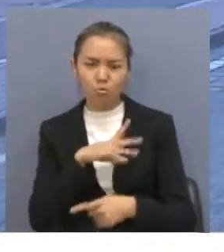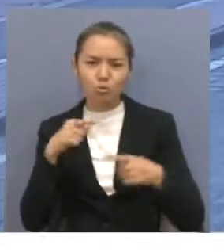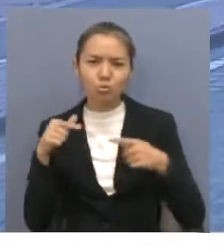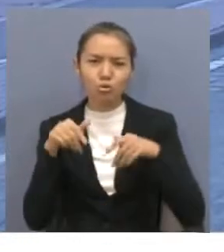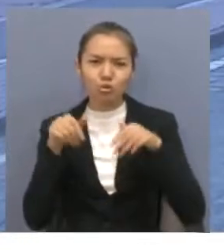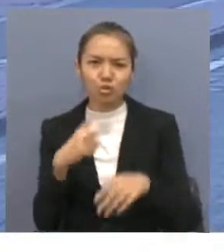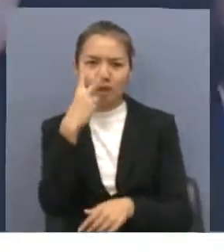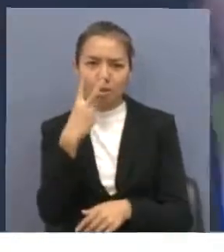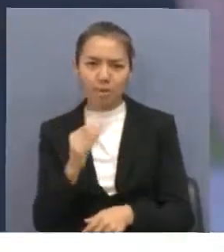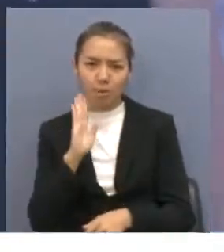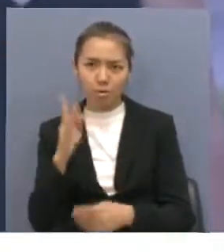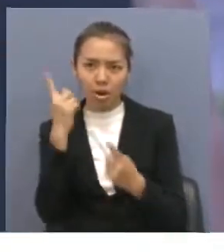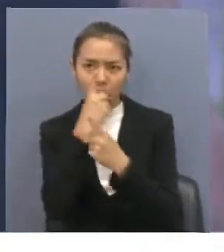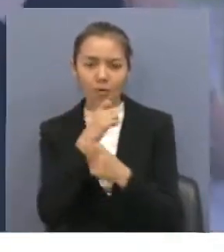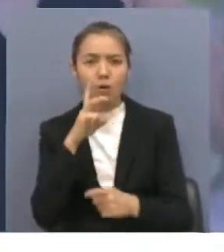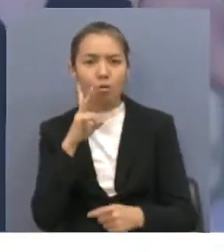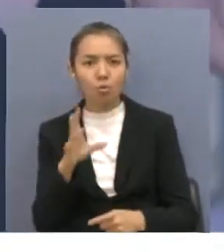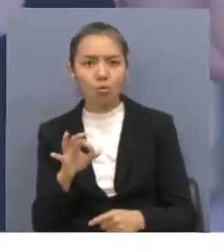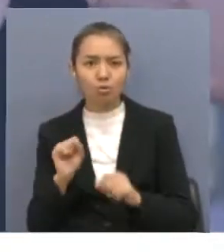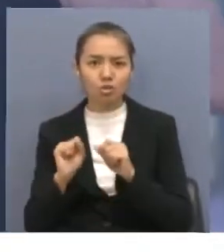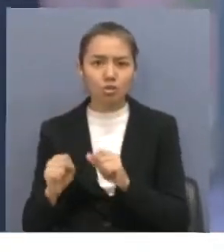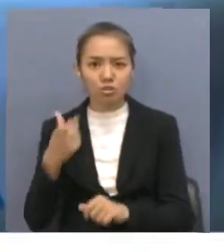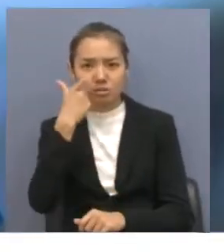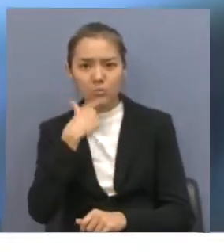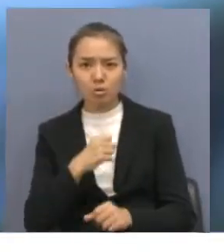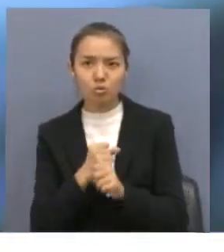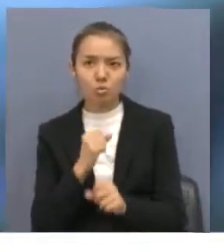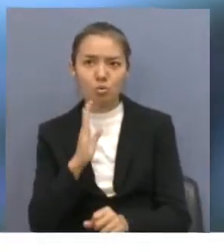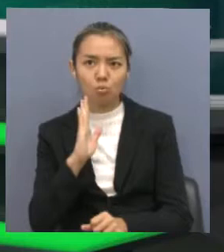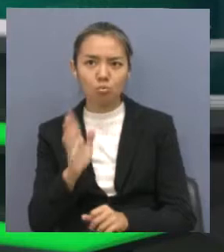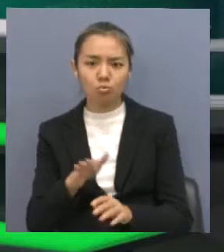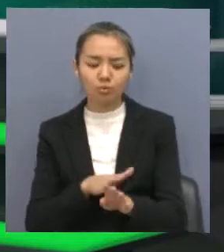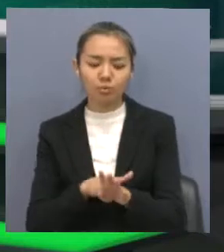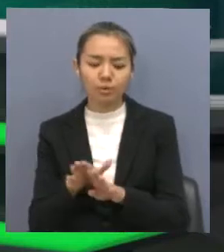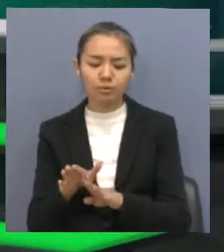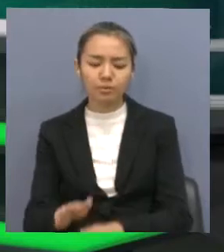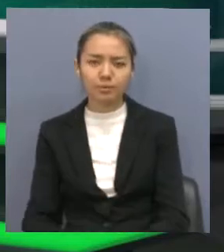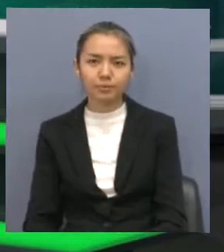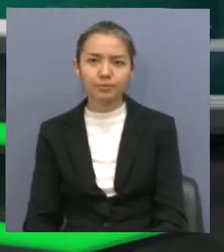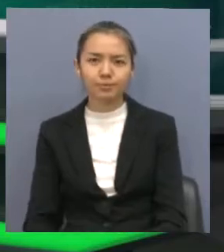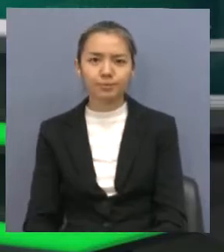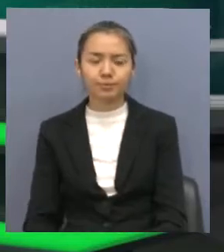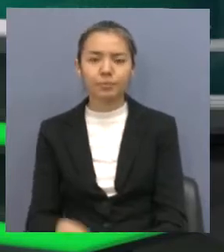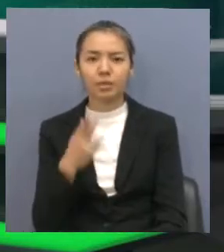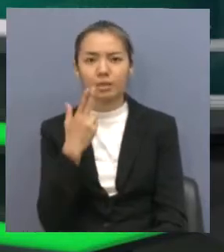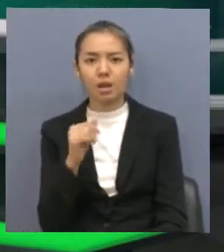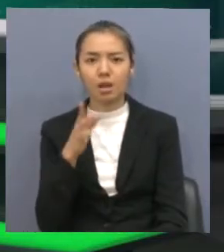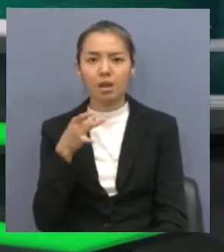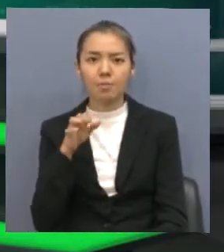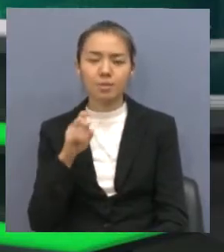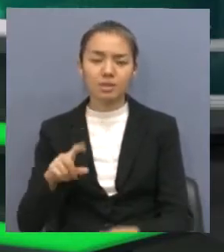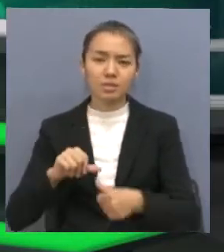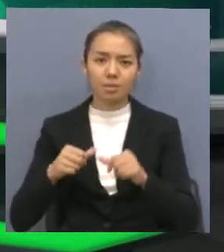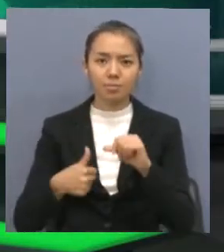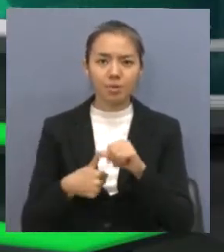күннен кейін қабылданады. Бірақ шектеу алынғанмен қорғану шаралары қатаң сақталуы тиіс. Иә, эпидахуал